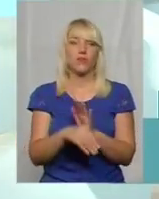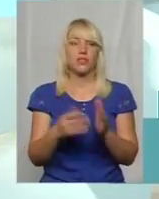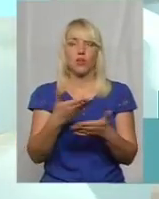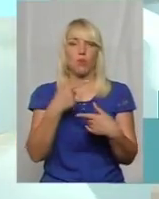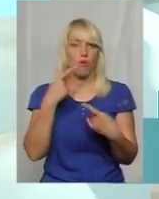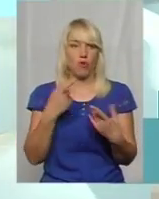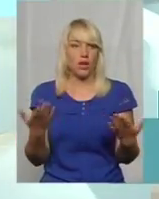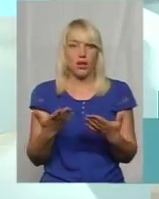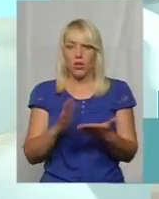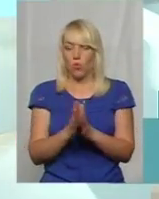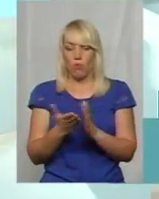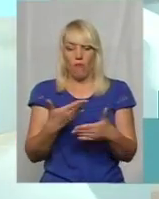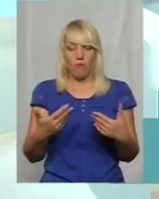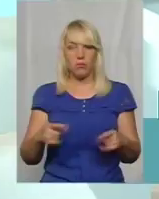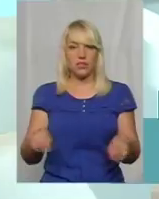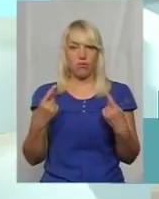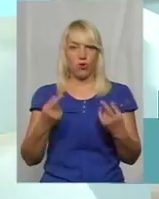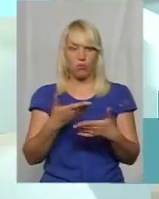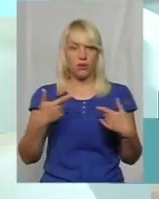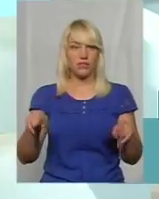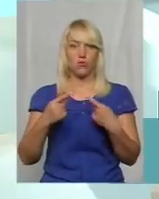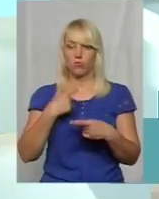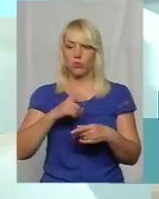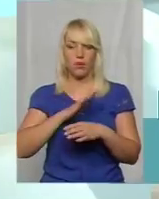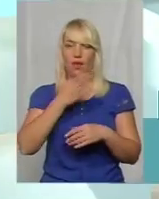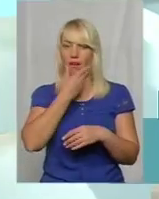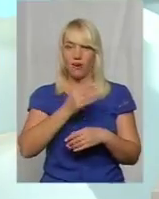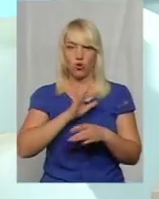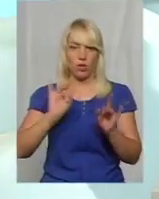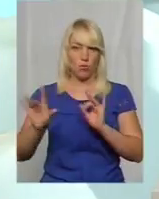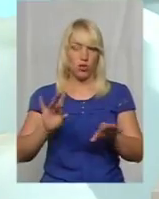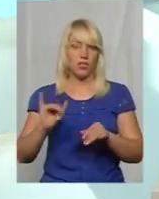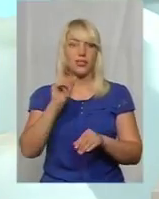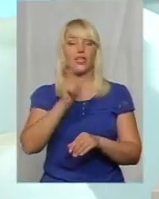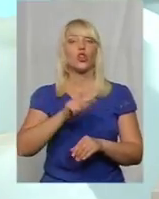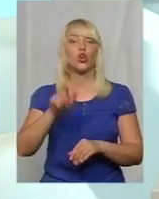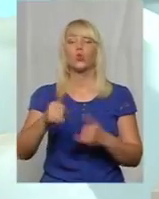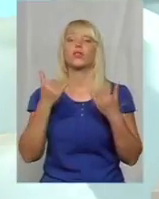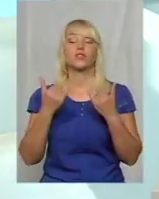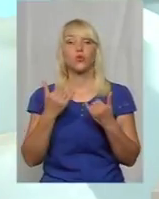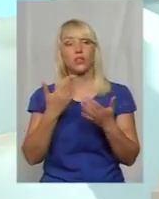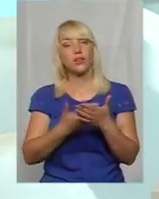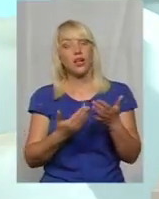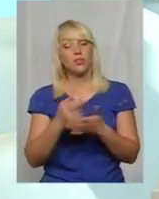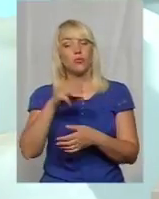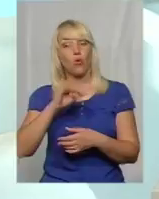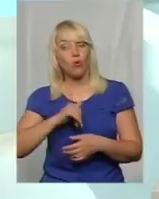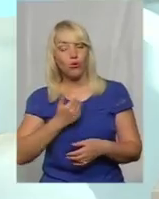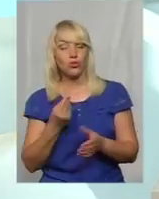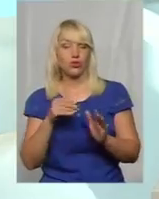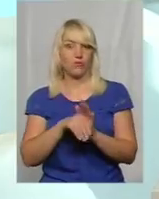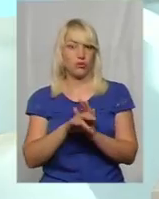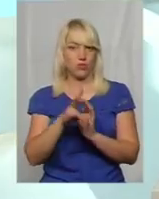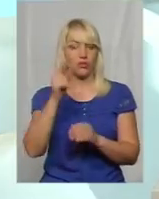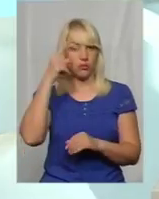тобто які ми умови створюємо. Ми створюємо собі не дуже гарну репутацію. Люди сьогодні начебто хочуть інвестувати, але ж